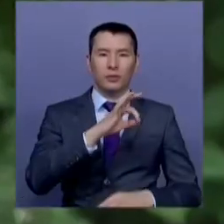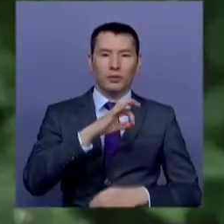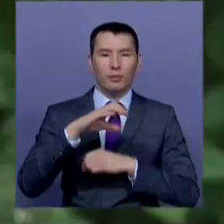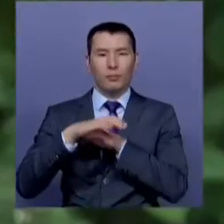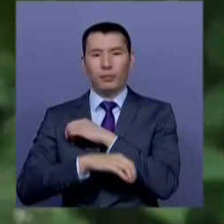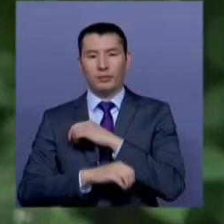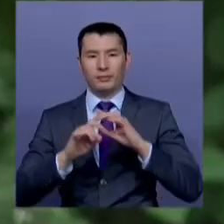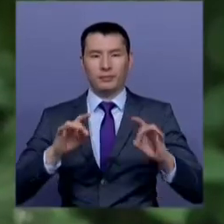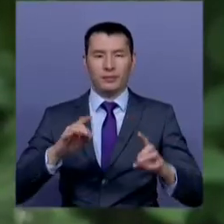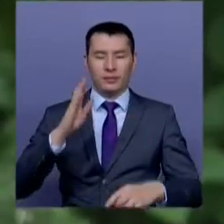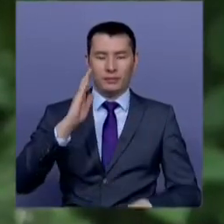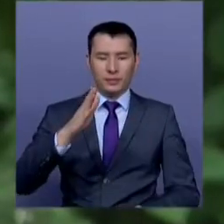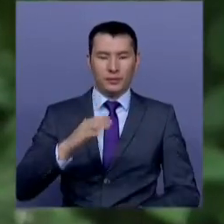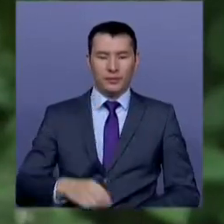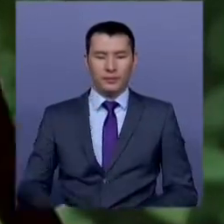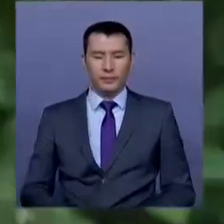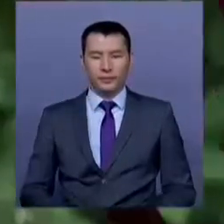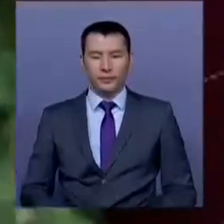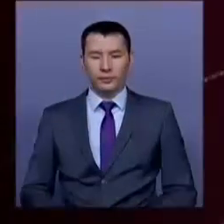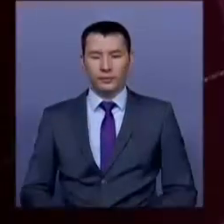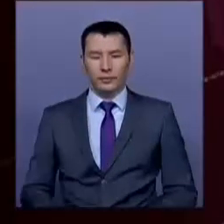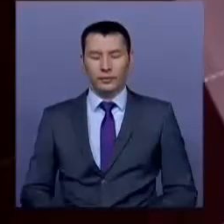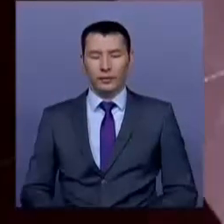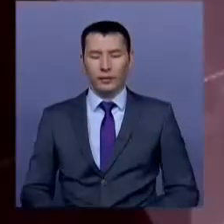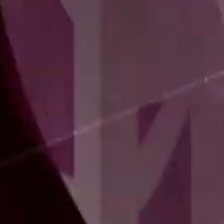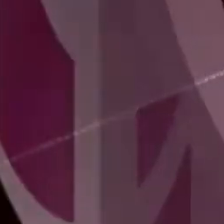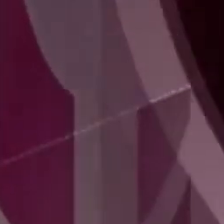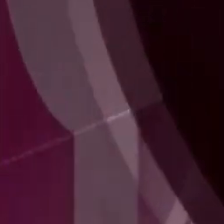сейчас, расскажу я, Татьяна Ким.